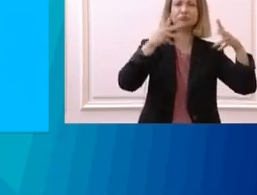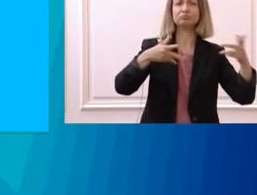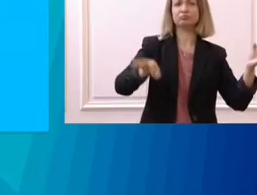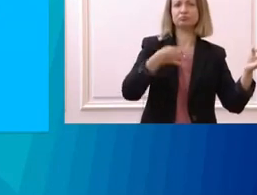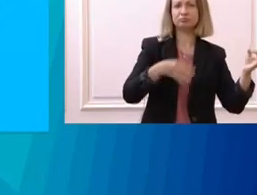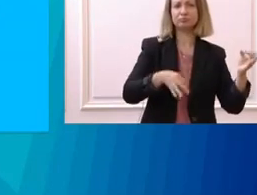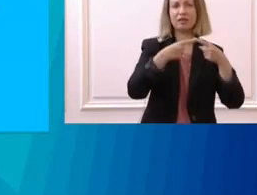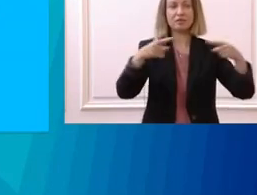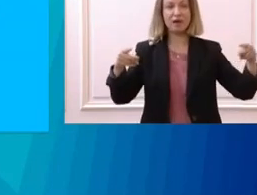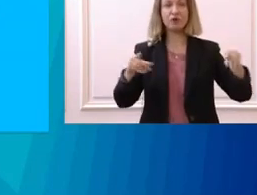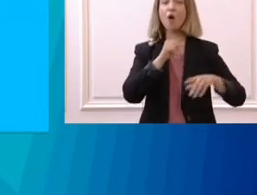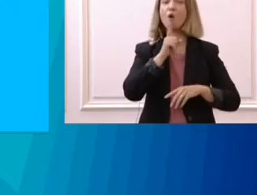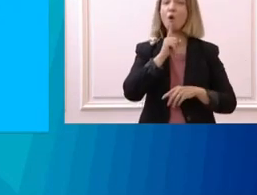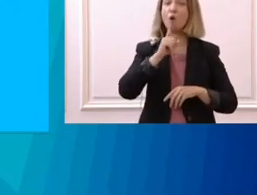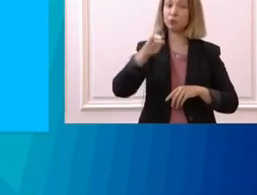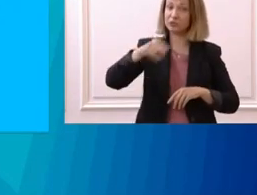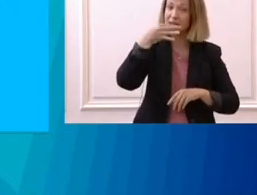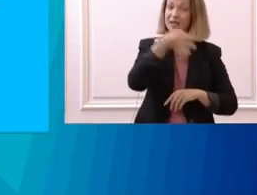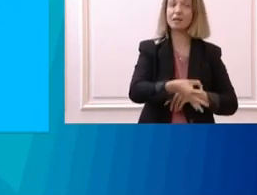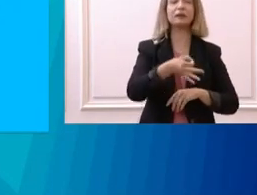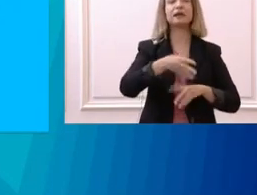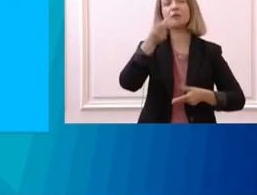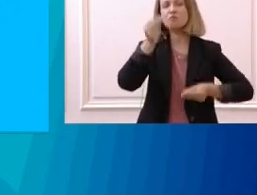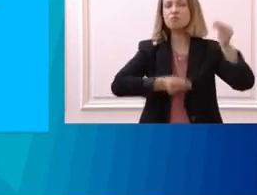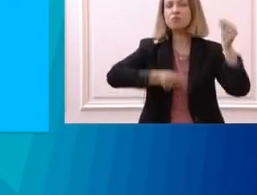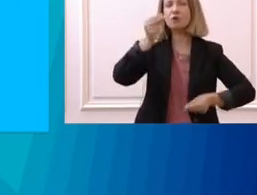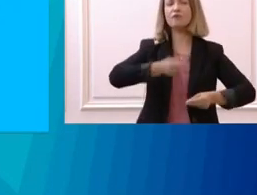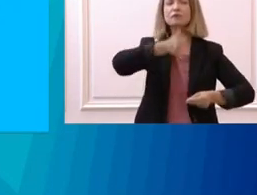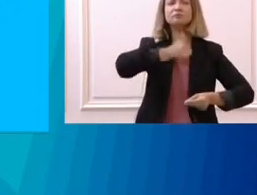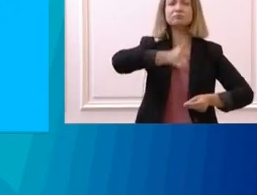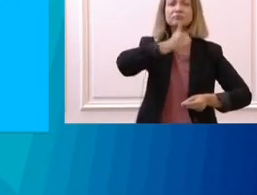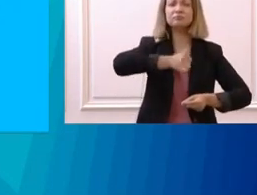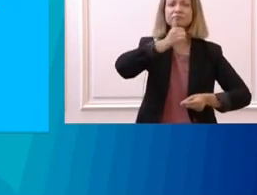από το εμβόλιο. Όχι, μπράβο, τους βουλεύω. Αυτό ήταν ωραίο, να τσιμπήσουν την ευκαιρία. Για αυτό που κάνεις. Χαρητήρια. Λοιπόν.